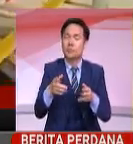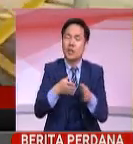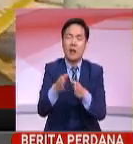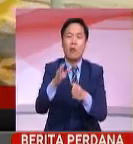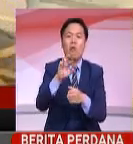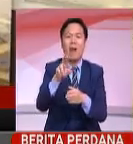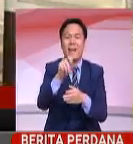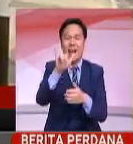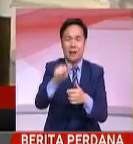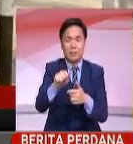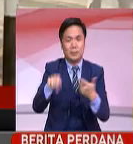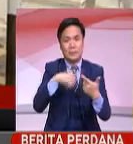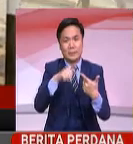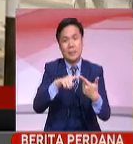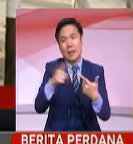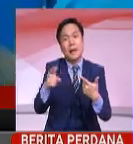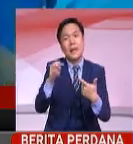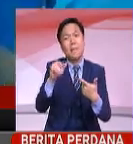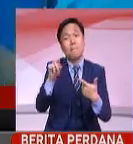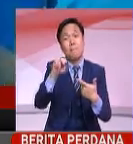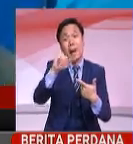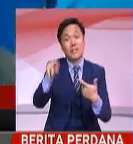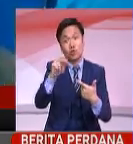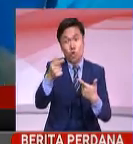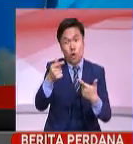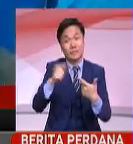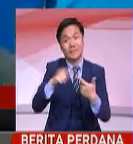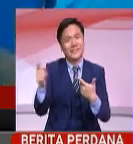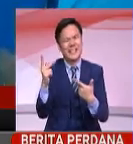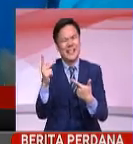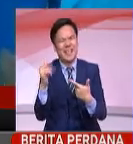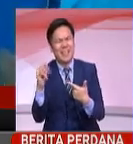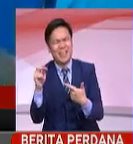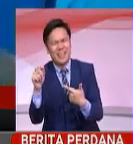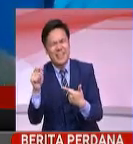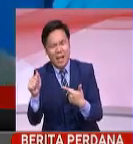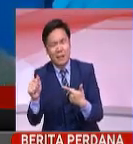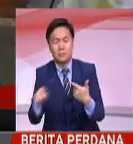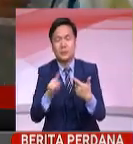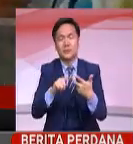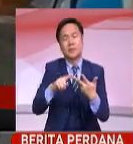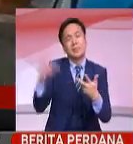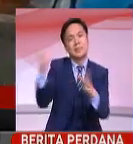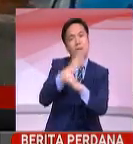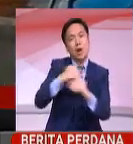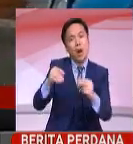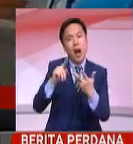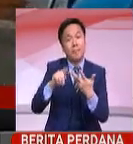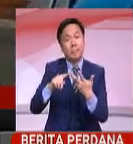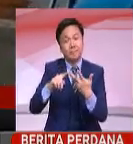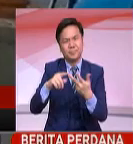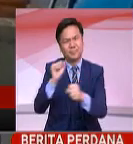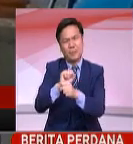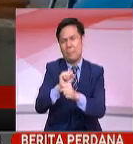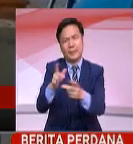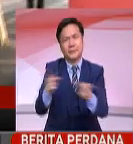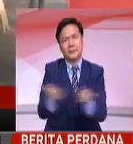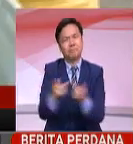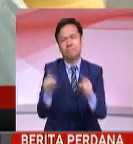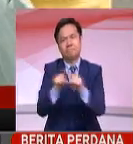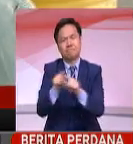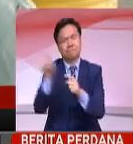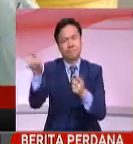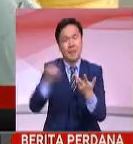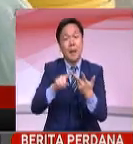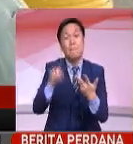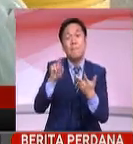di daerah Manjung selain kluster lapangan cyber di daerah Kinta. Selain itu, Sarawak turut melaporkan kluster tempat kerja, kluster